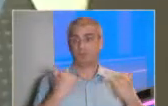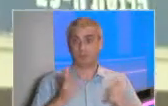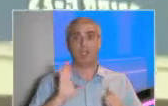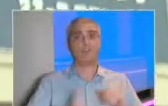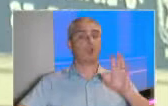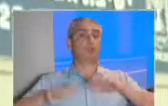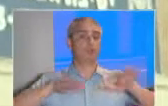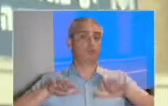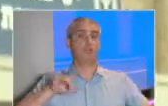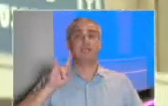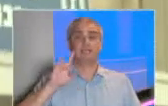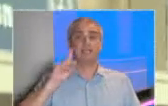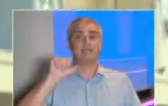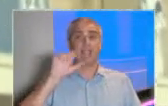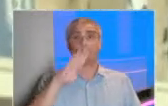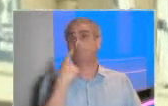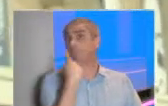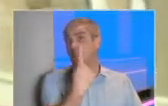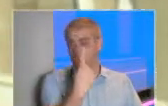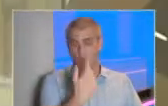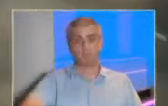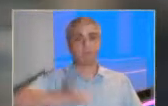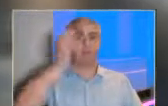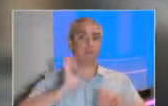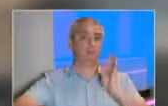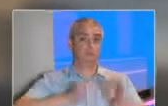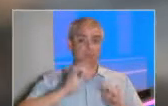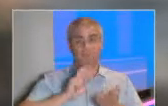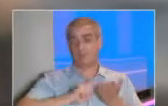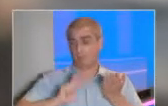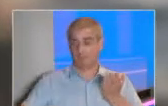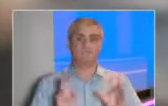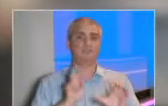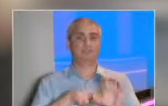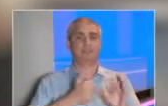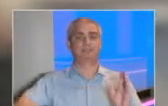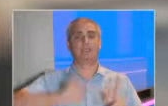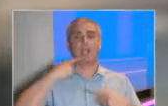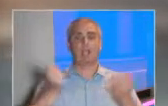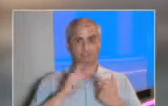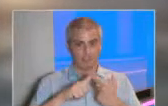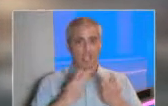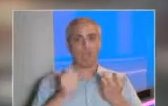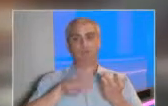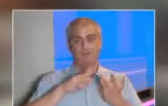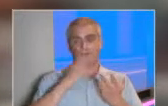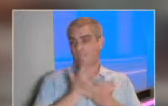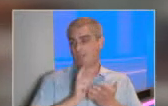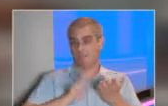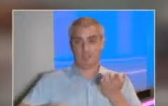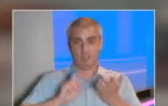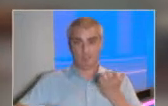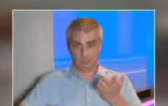גם ראש הממשלה חסן דיאב בעצמו. שרת המשפטים התפטרה והצטרפה לשרי ההסברה ואיכות הסביבה שהתפטרו אף